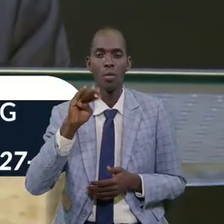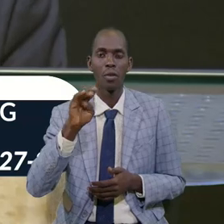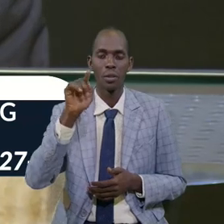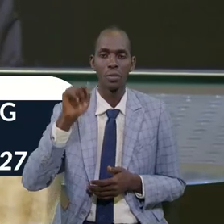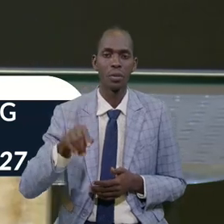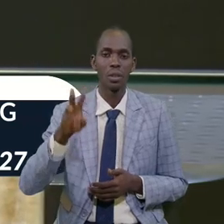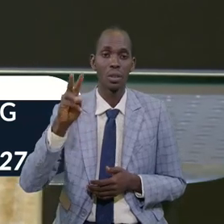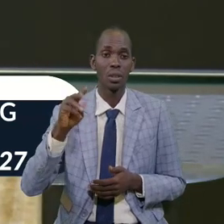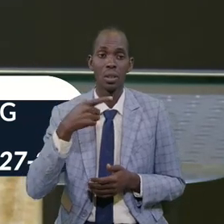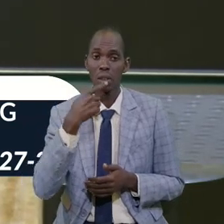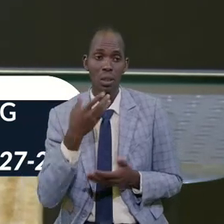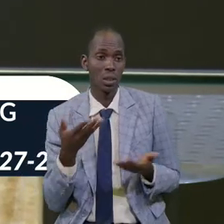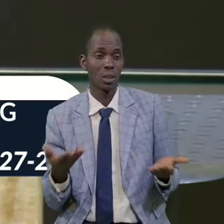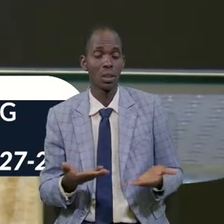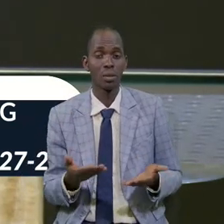Romains 14, 16.